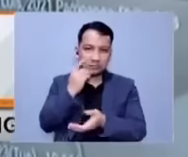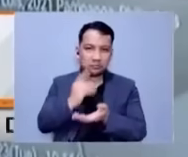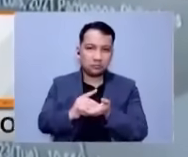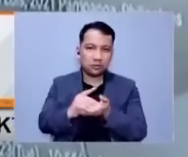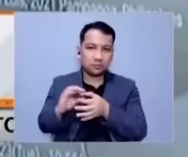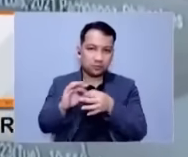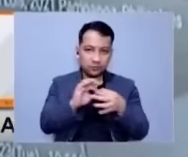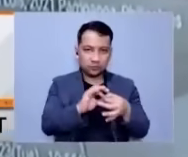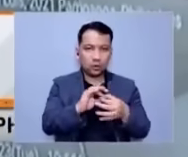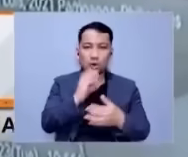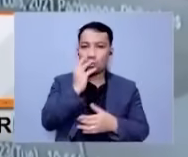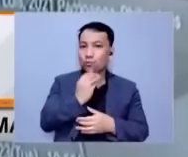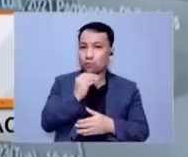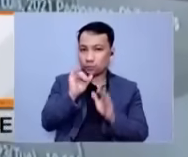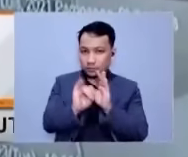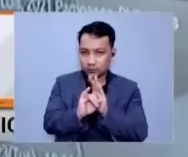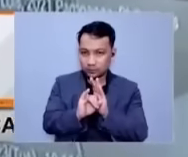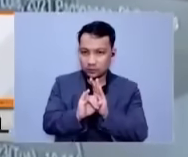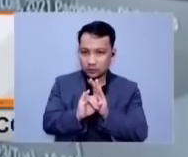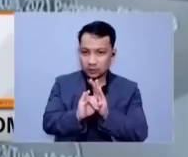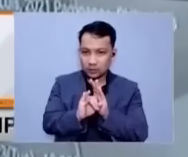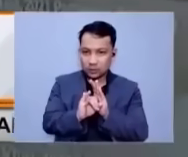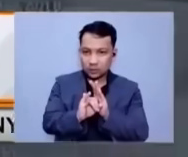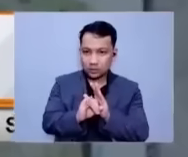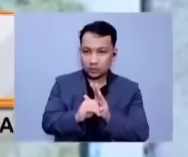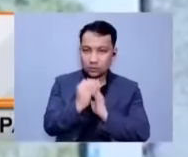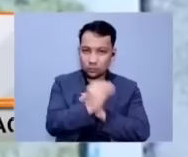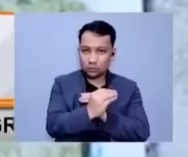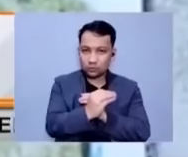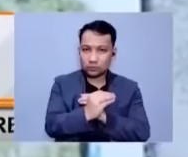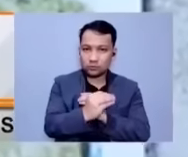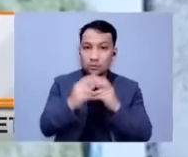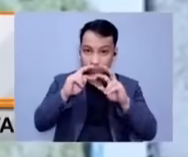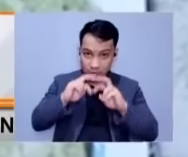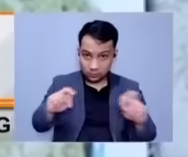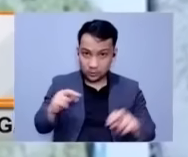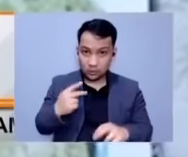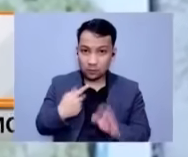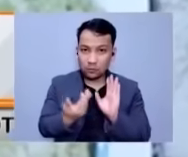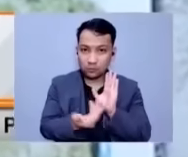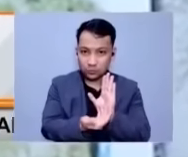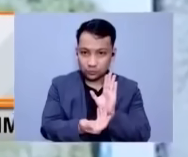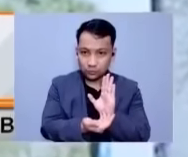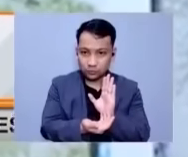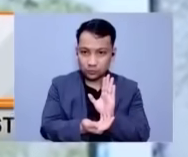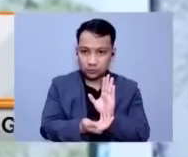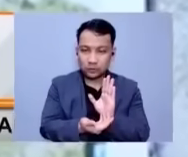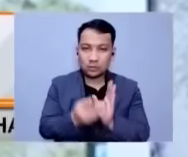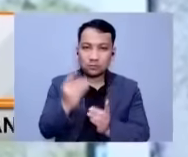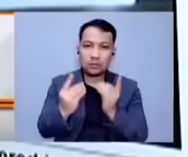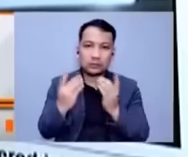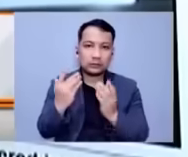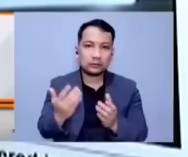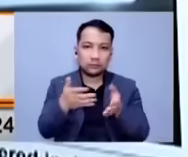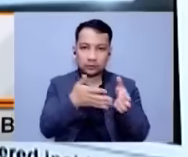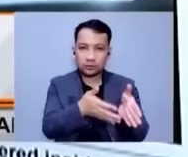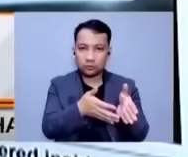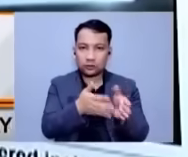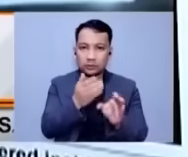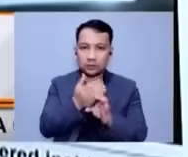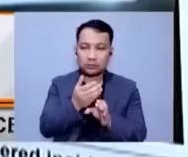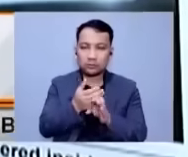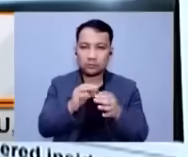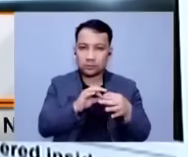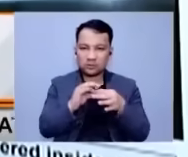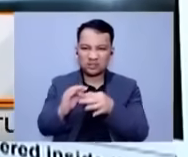sa pagkakakilanlan ng mga nagmamay-ari nito. May mga ebidensya na daw na makapagtuturo sa mga nagmaneho ng mga inabandon ng sasakyan. Nakikipag-ugnayan na rin